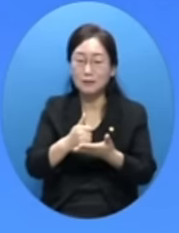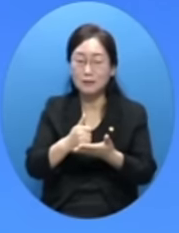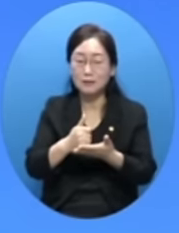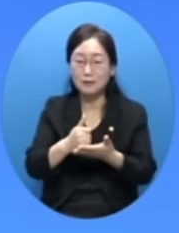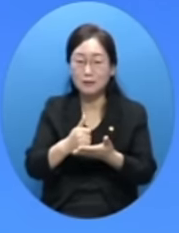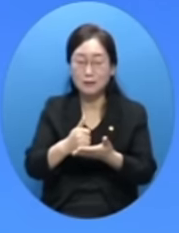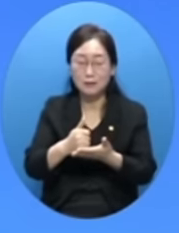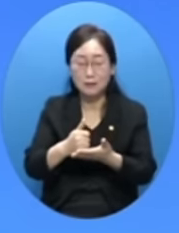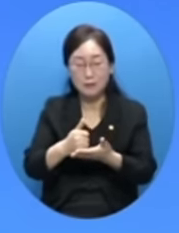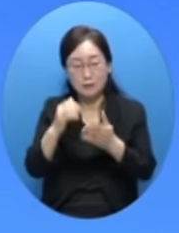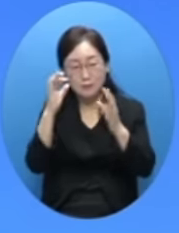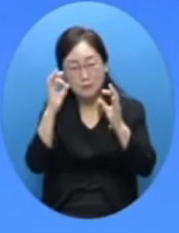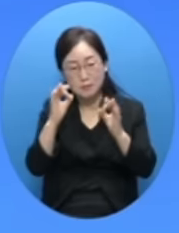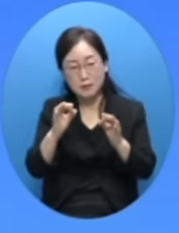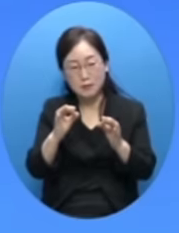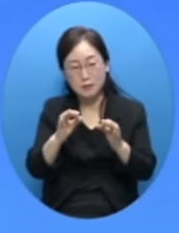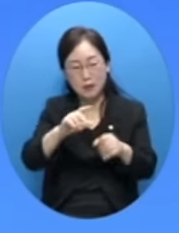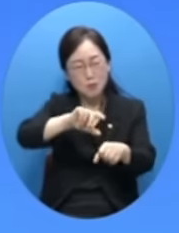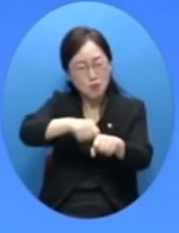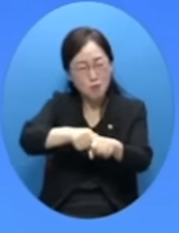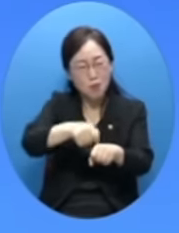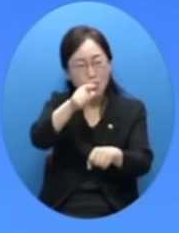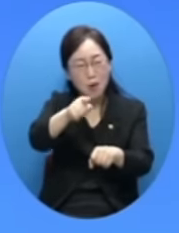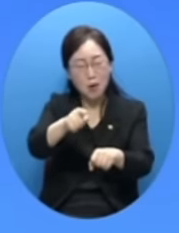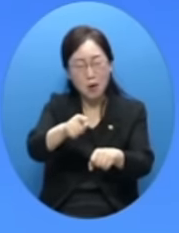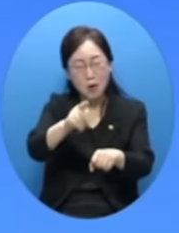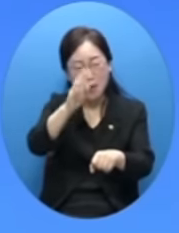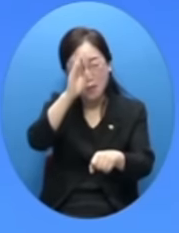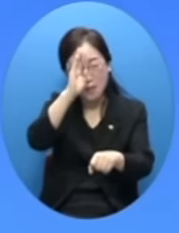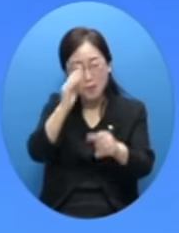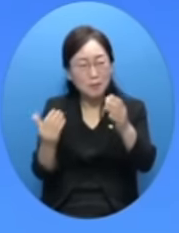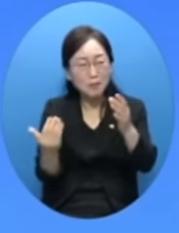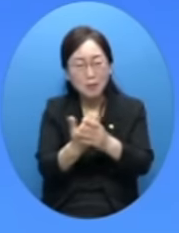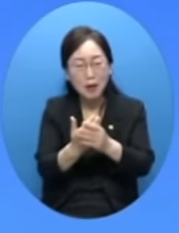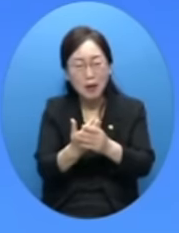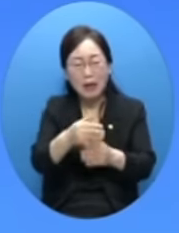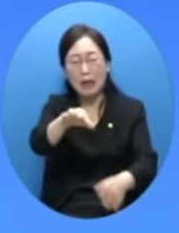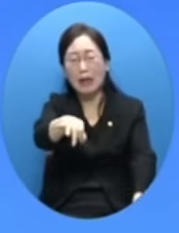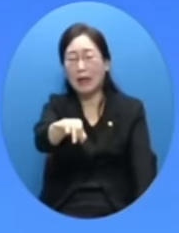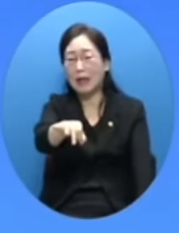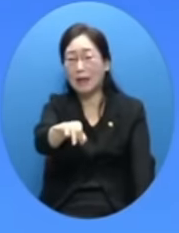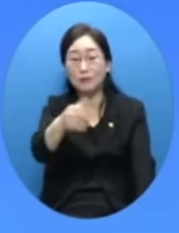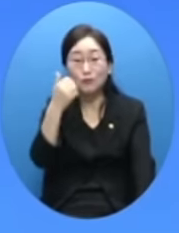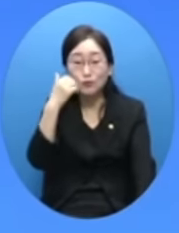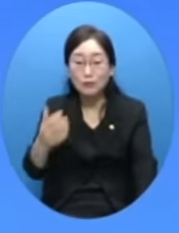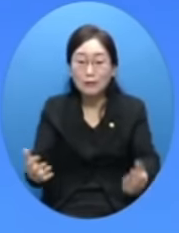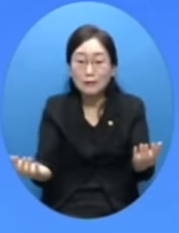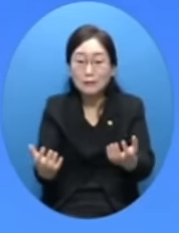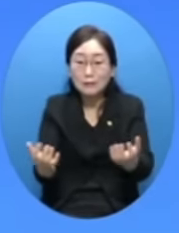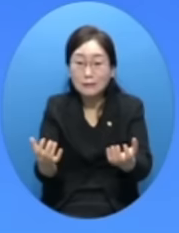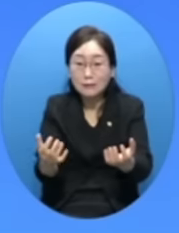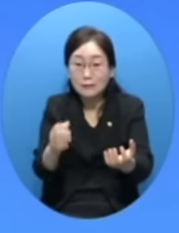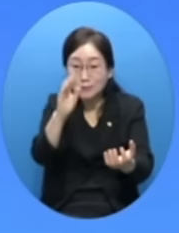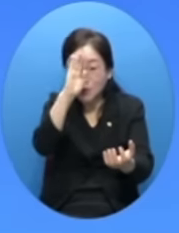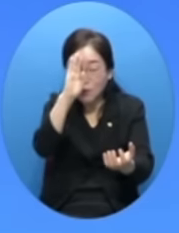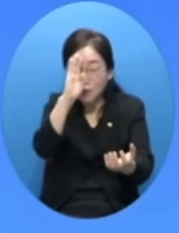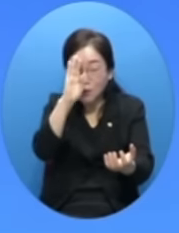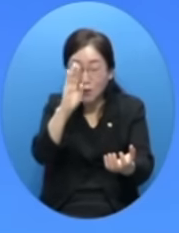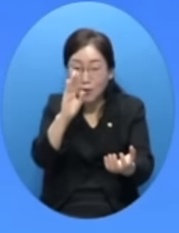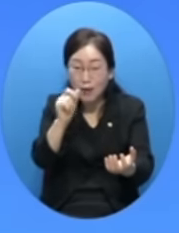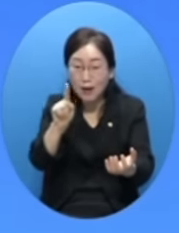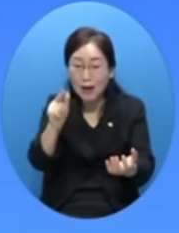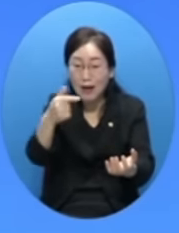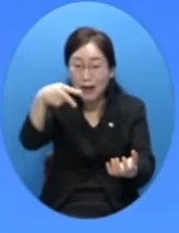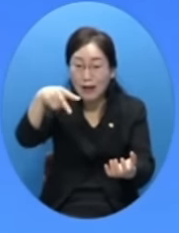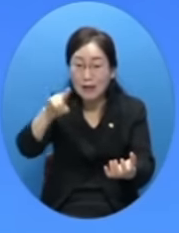벌을 받아 저런 불체에 걸렸다고 취급당하던 나병 환자들, 한센병 환자들이